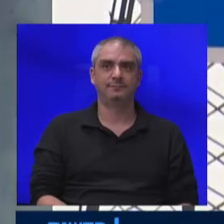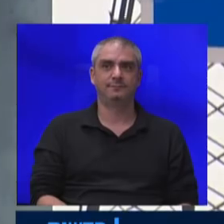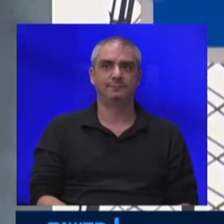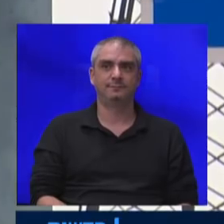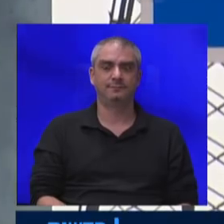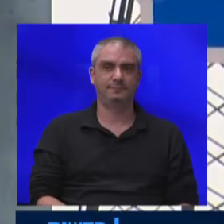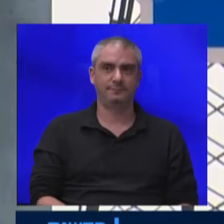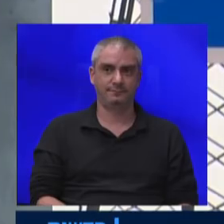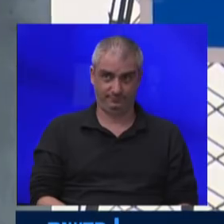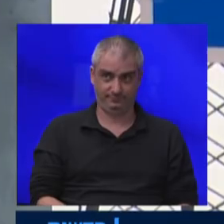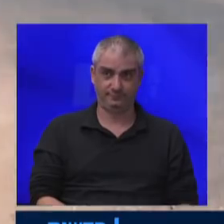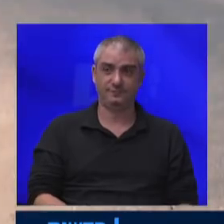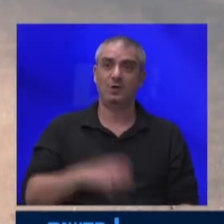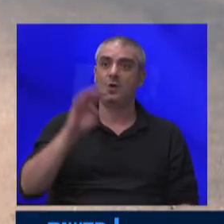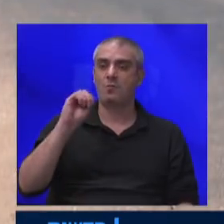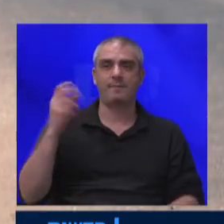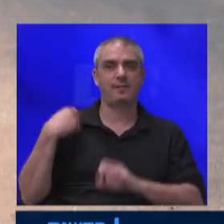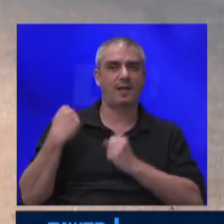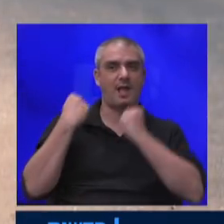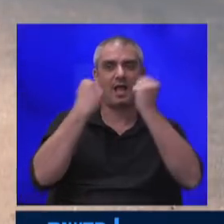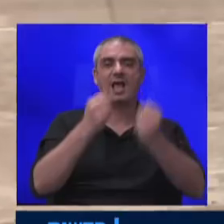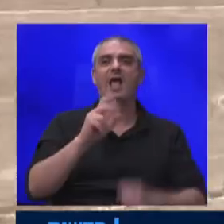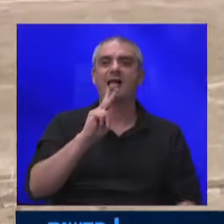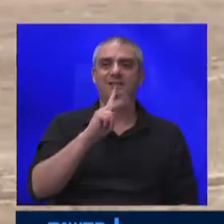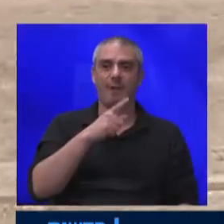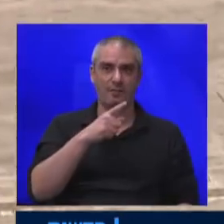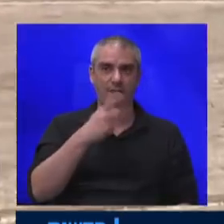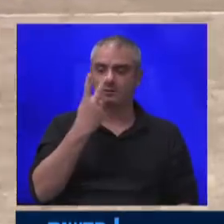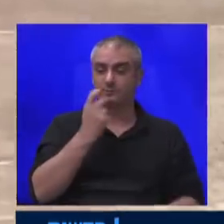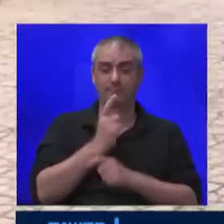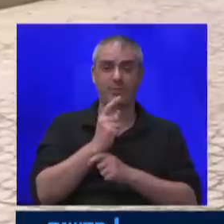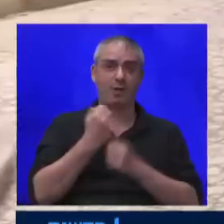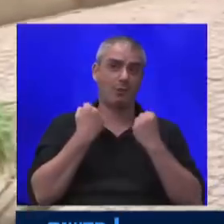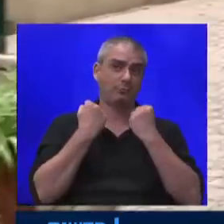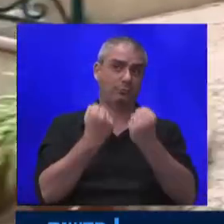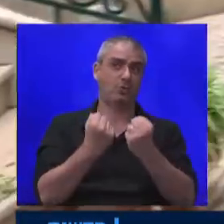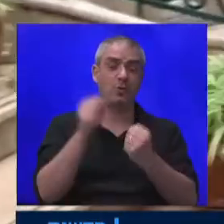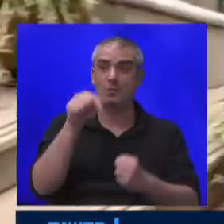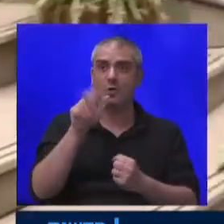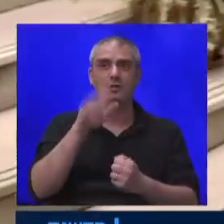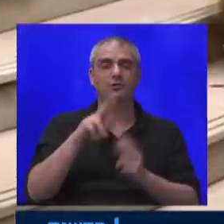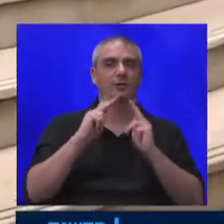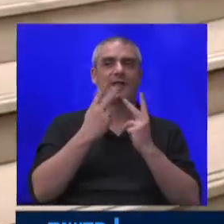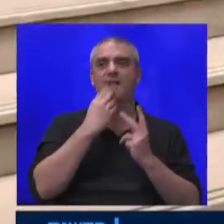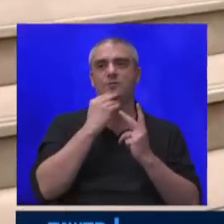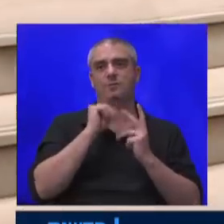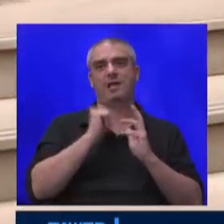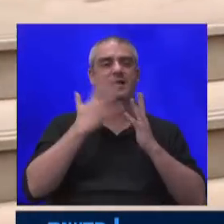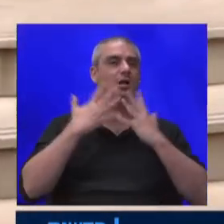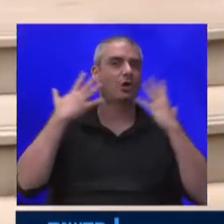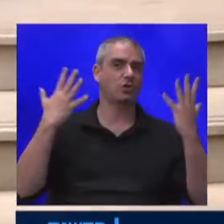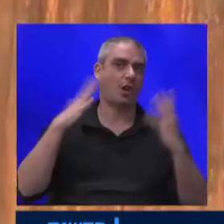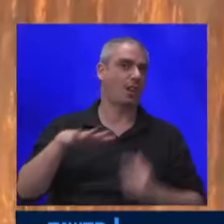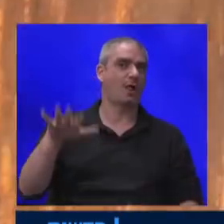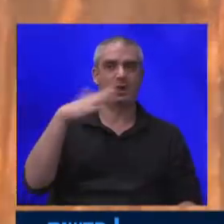ממוחמדיה אנחנו נוסעים לקזבלנקה, 20 דקות ברכב. כאן נמצאת הקהילה היהודית הגדולה ביותר במדינה.